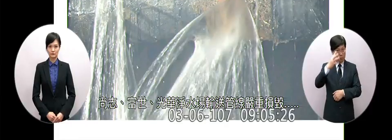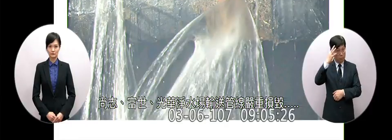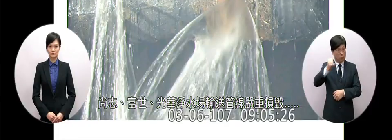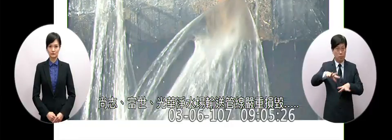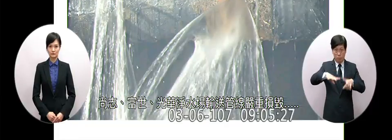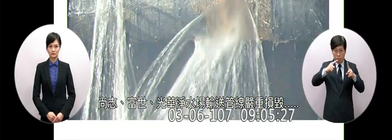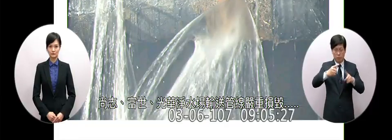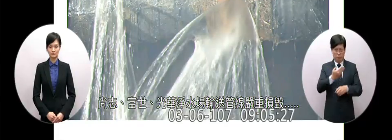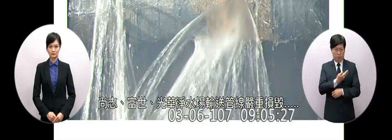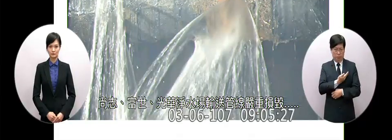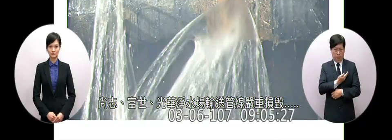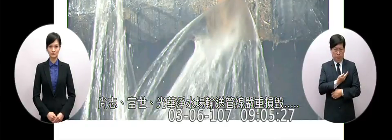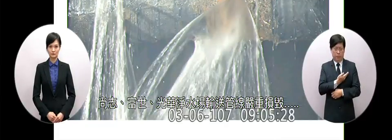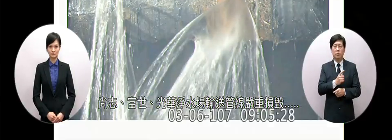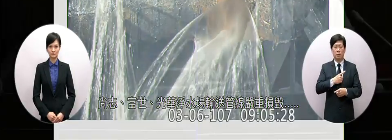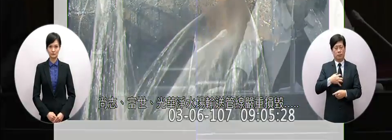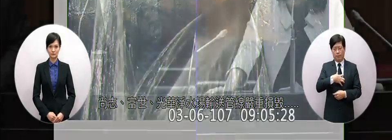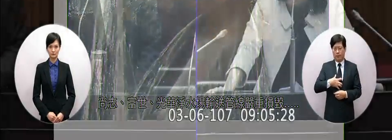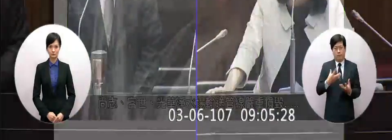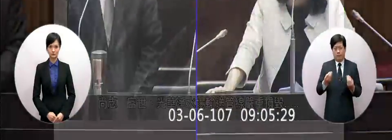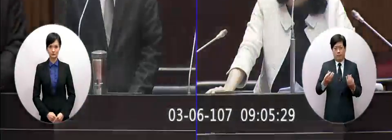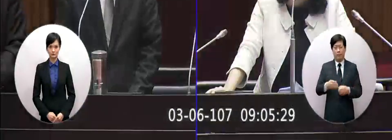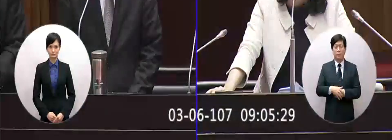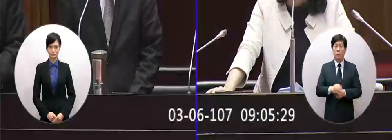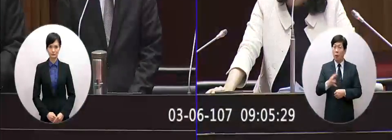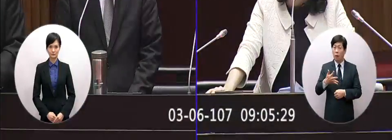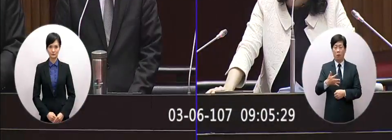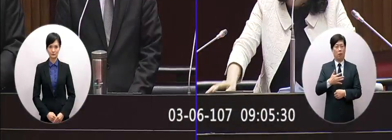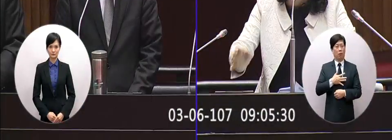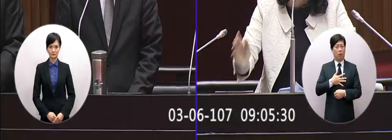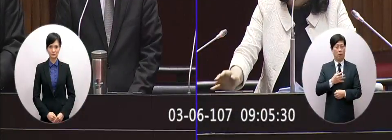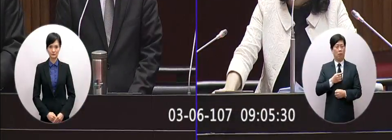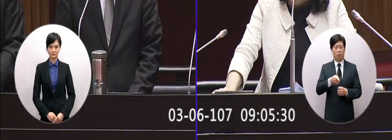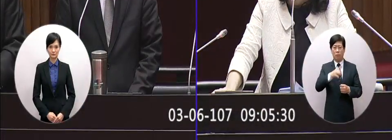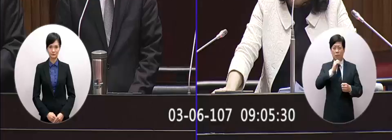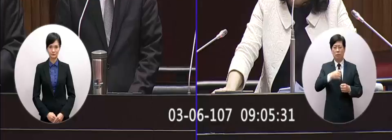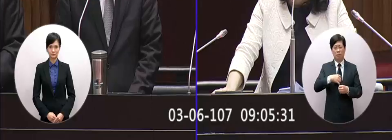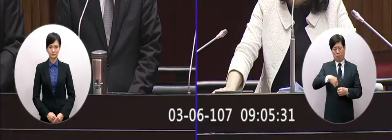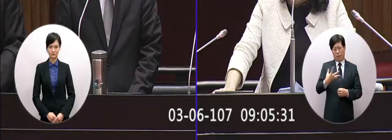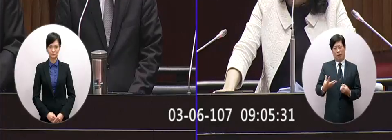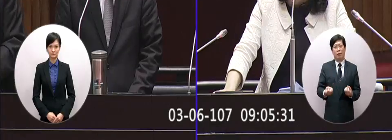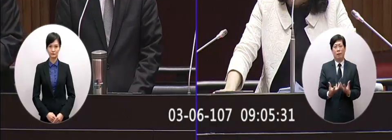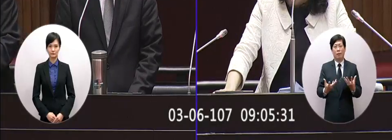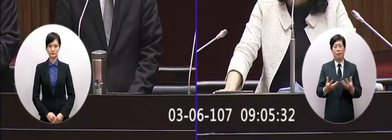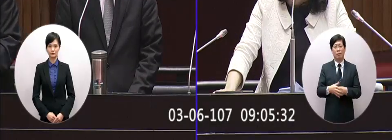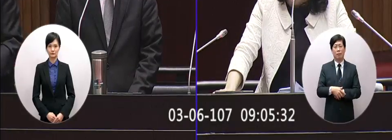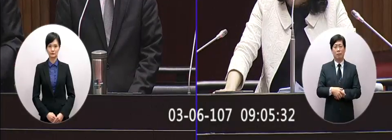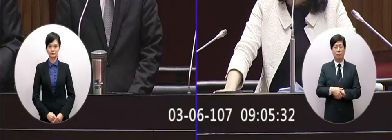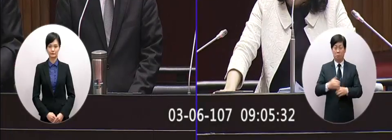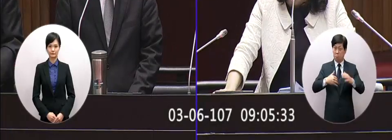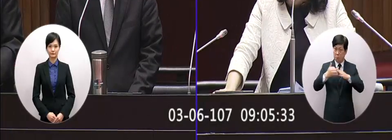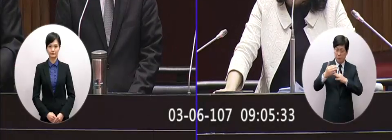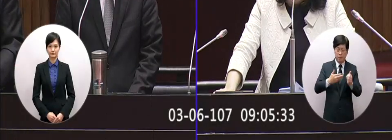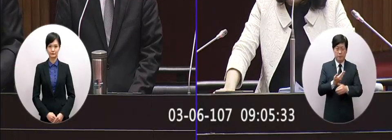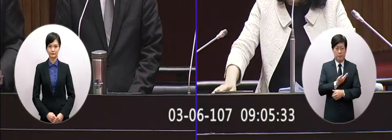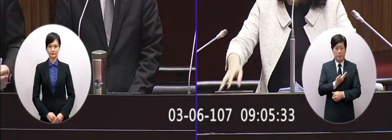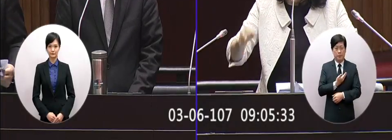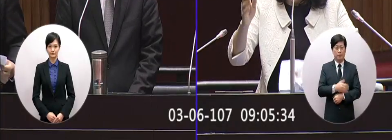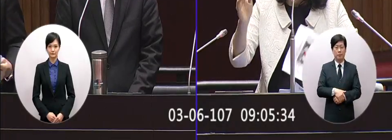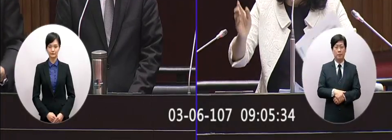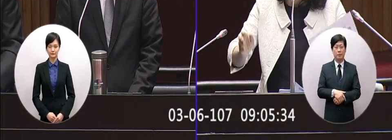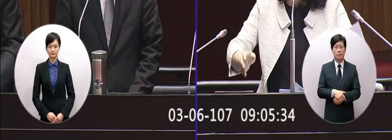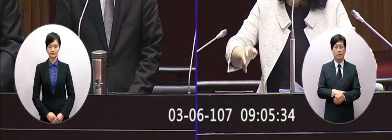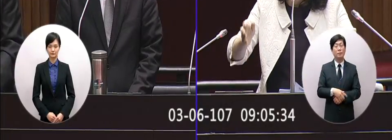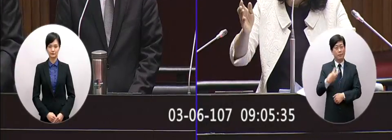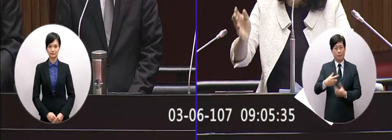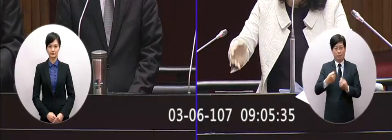刚开始的几天完全没有怨言，因为大家都知道这是天灾， 好，所以大家非常非常的忍耐。好，